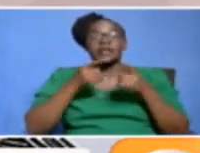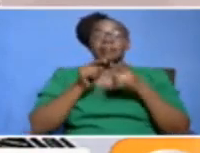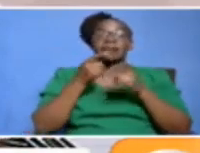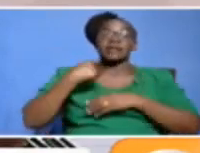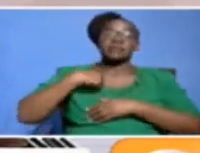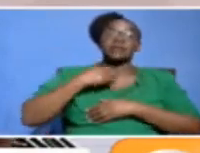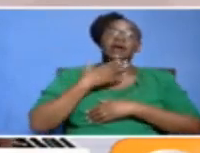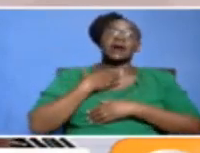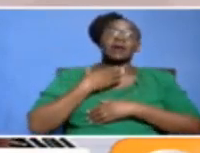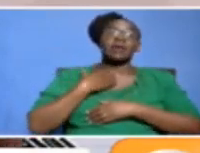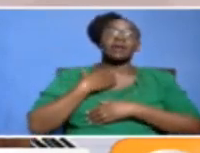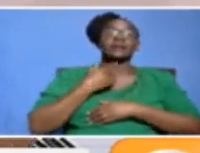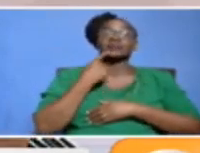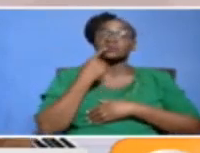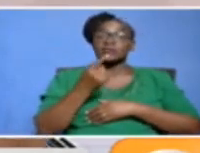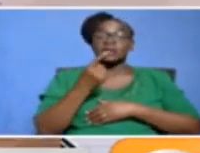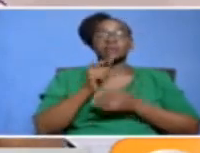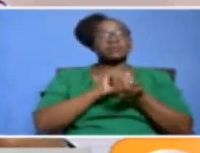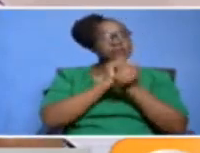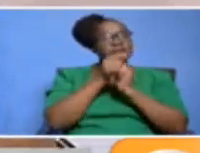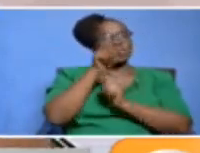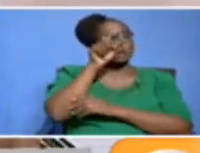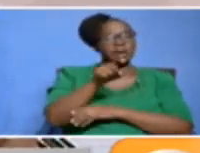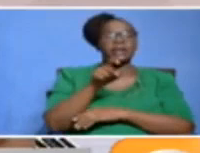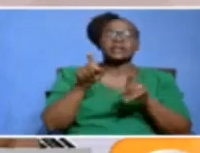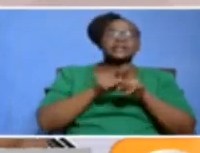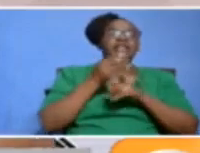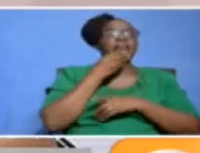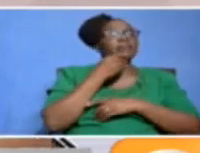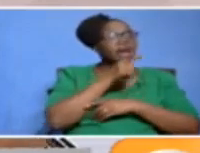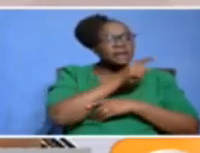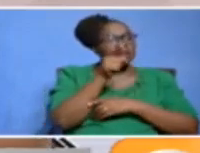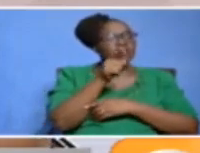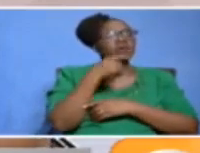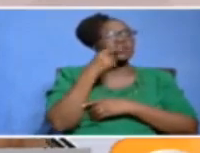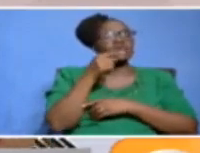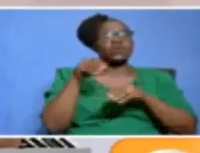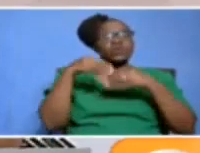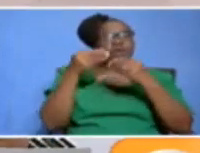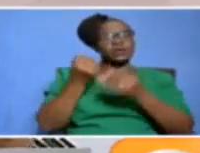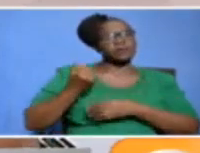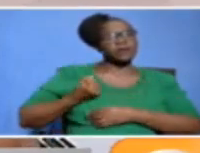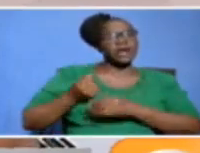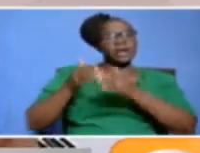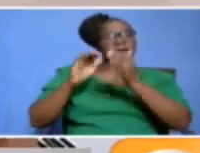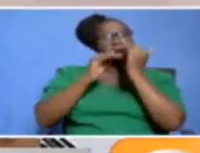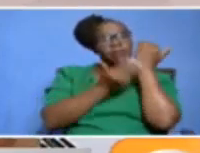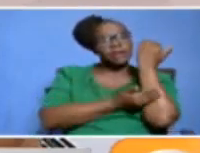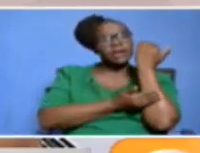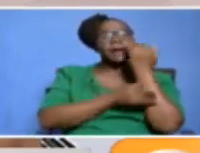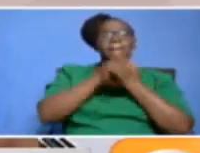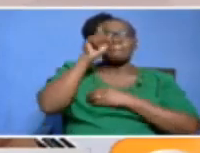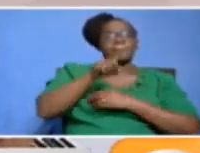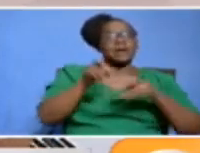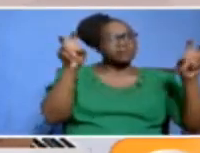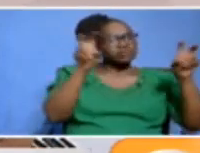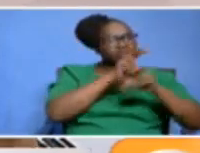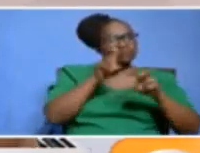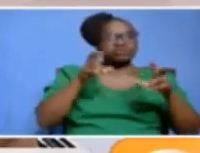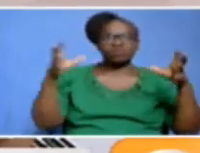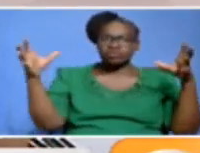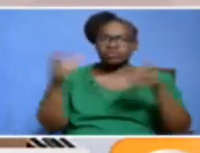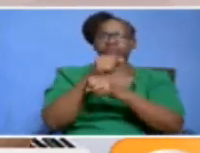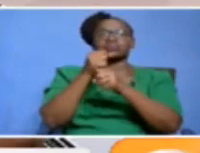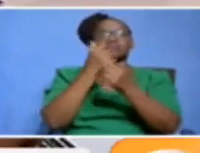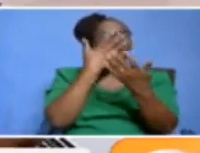ningependa kugeuzwe. Hao wanaume wanaowatunga mimba hao wasichana watafutwe na wafungwe.